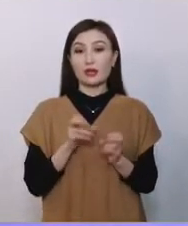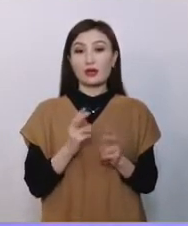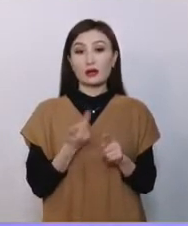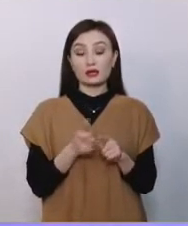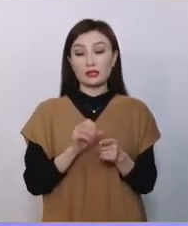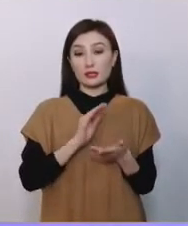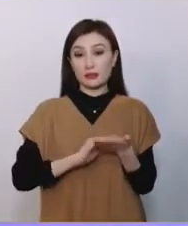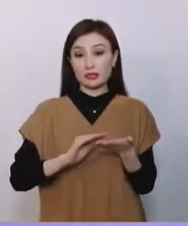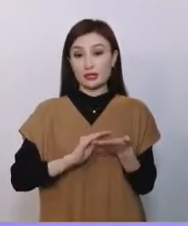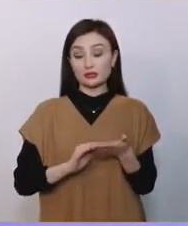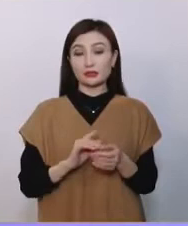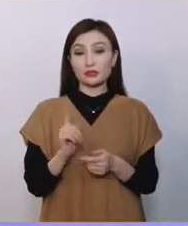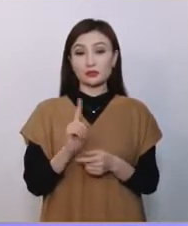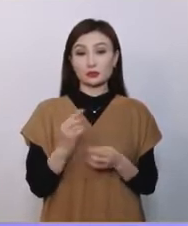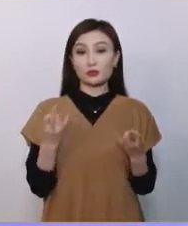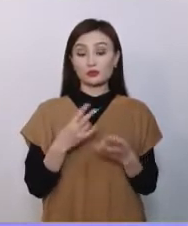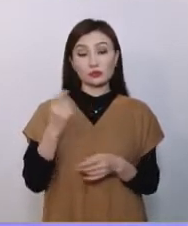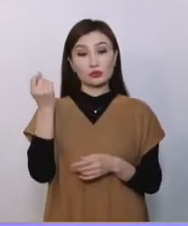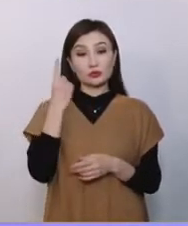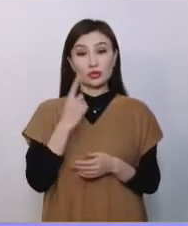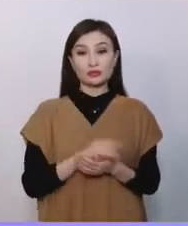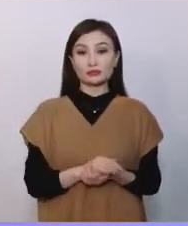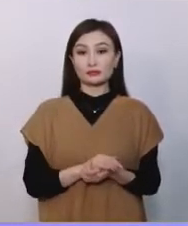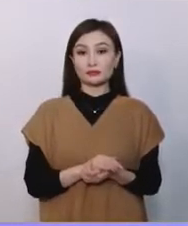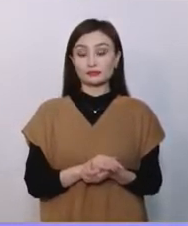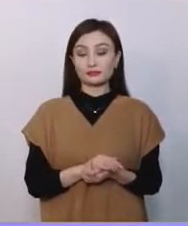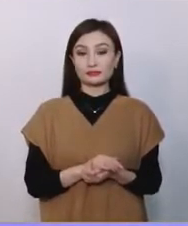это записать что нужно узнать